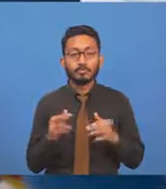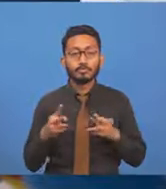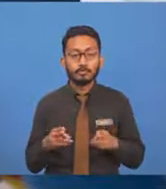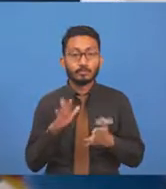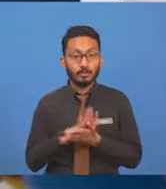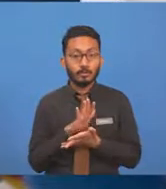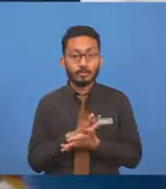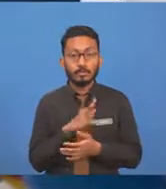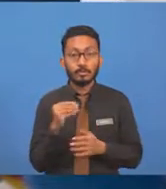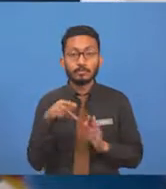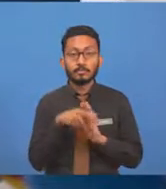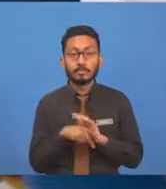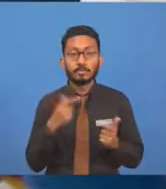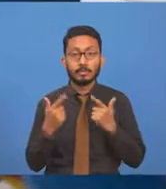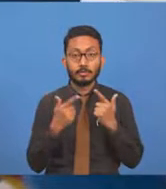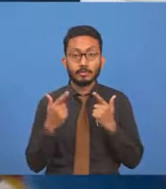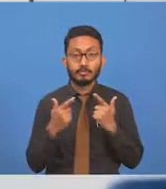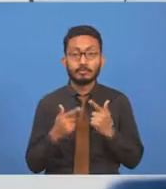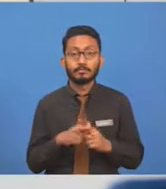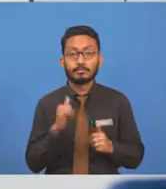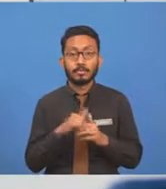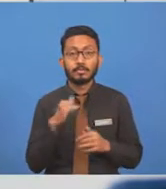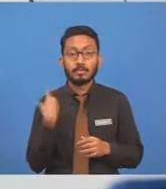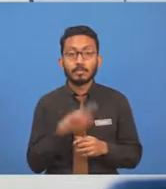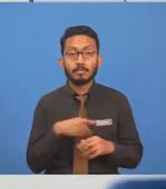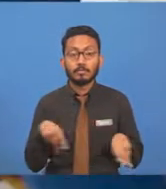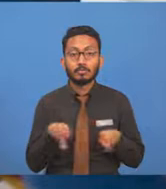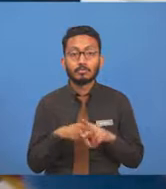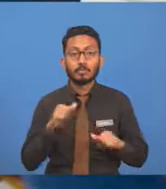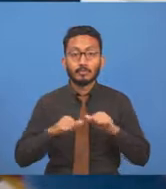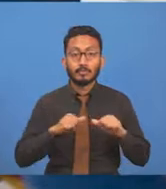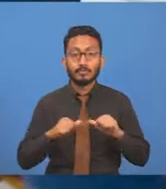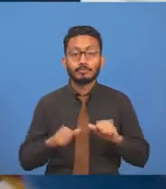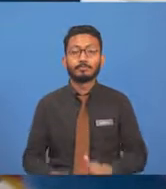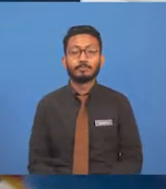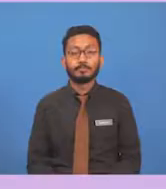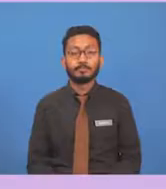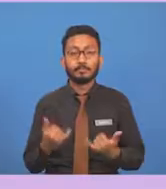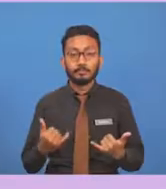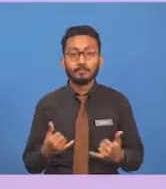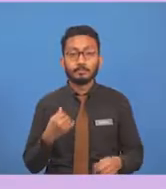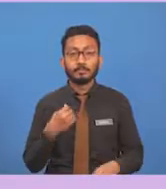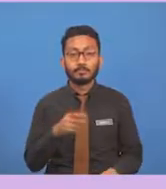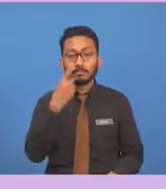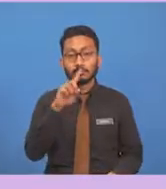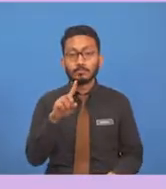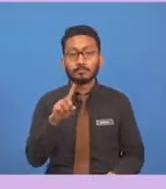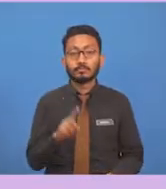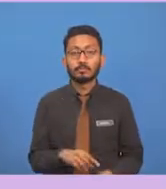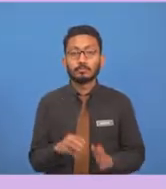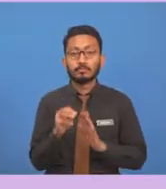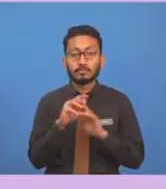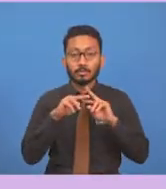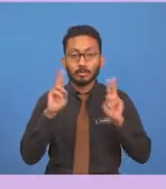dan pelawat yang kita perlu amalkan. Baik, murid-murid. Sekarang masa untuk menguji kefahaman